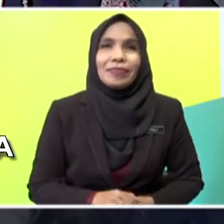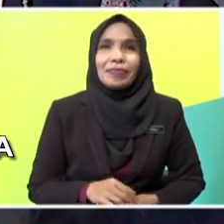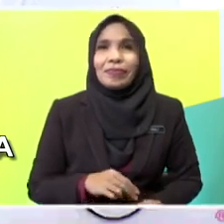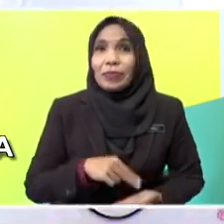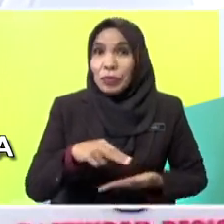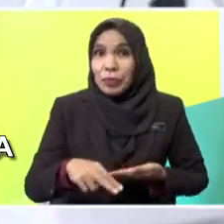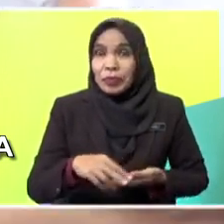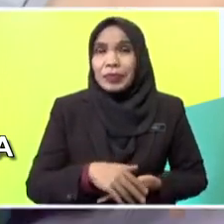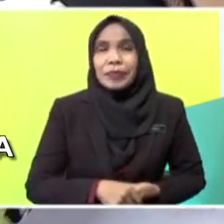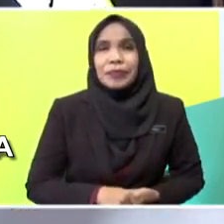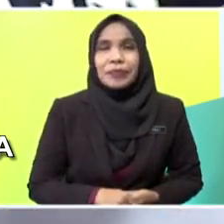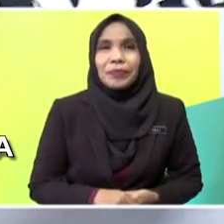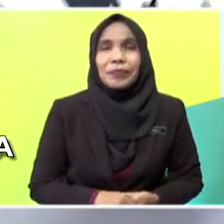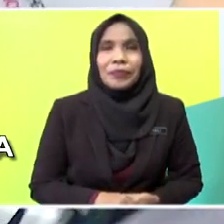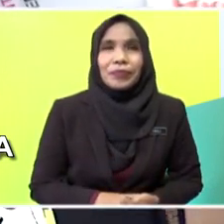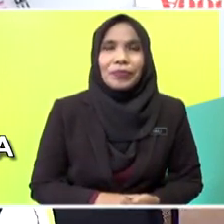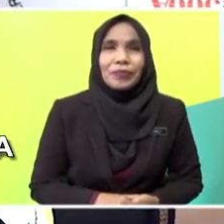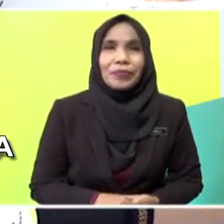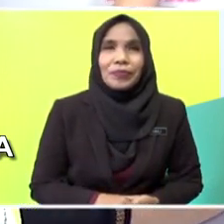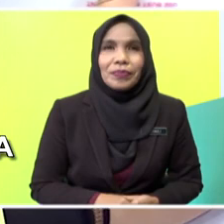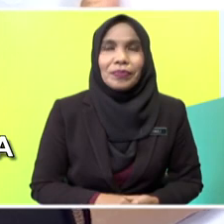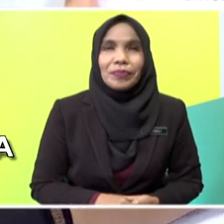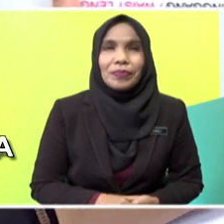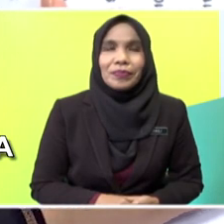turunkan. Pastikan di kosong. Pinggul 8. Okey, di kosong.